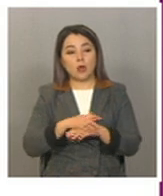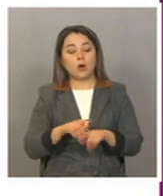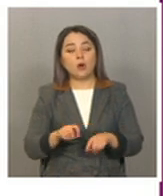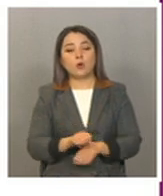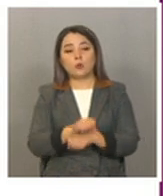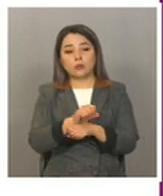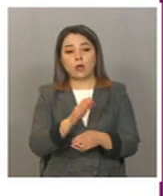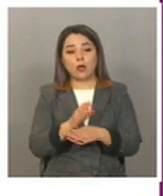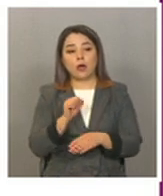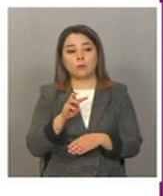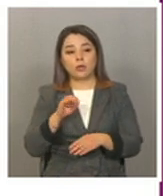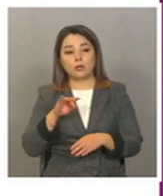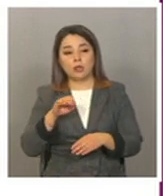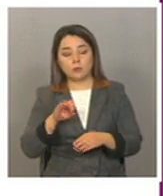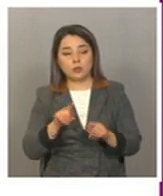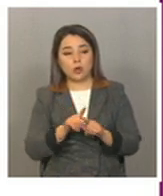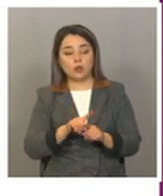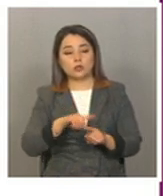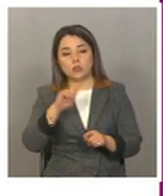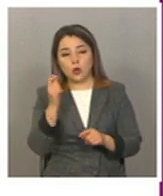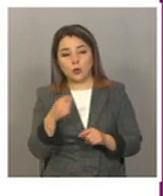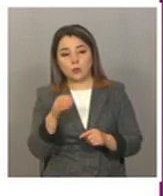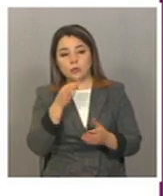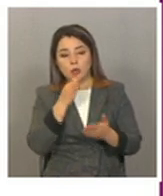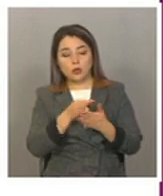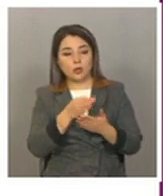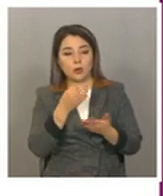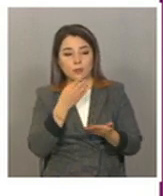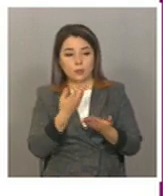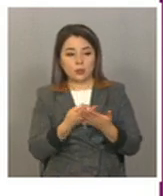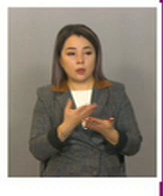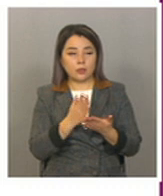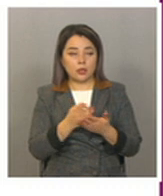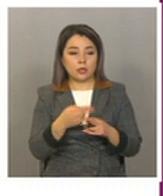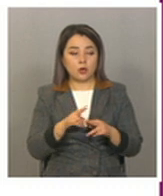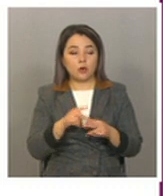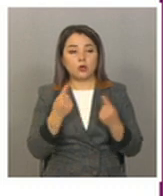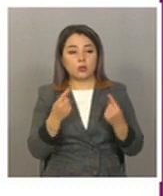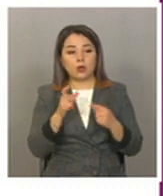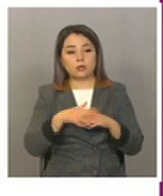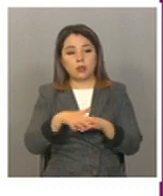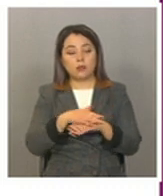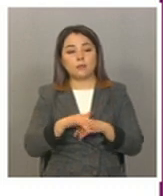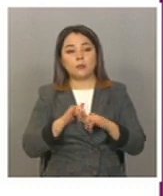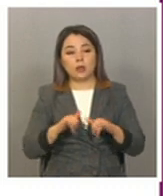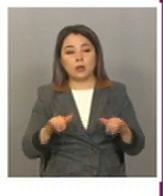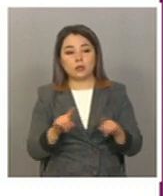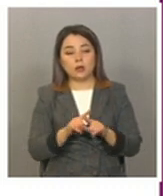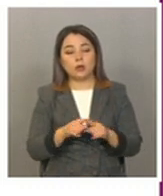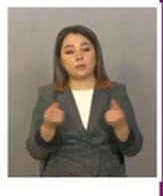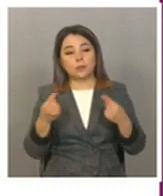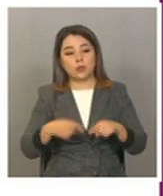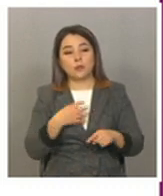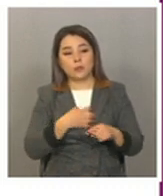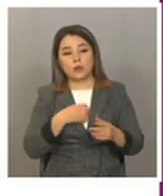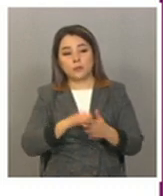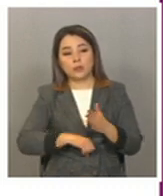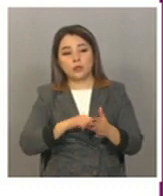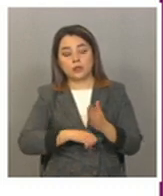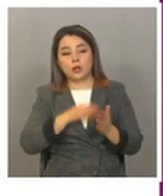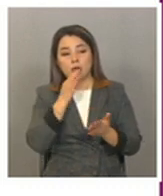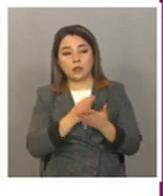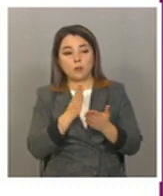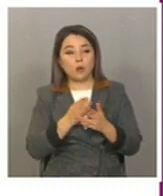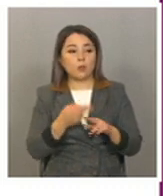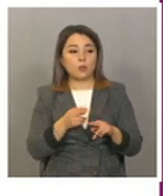Әмір Темірдің жаугершілік соғыстары, ұлыстардың дербестікке ұмтылуы бұл ыдыраудың негізгі себептері еді. Ал